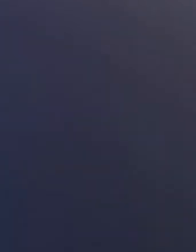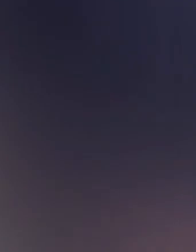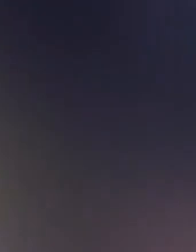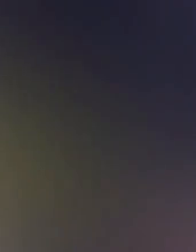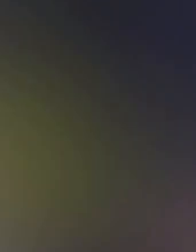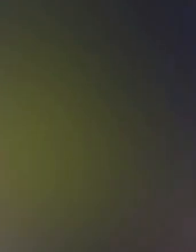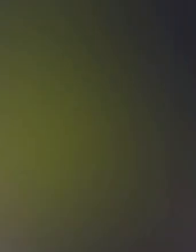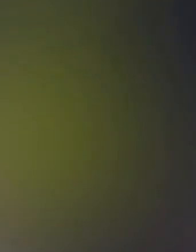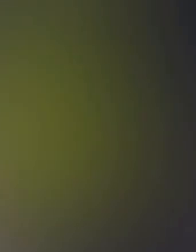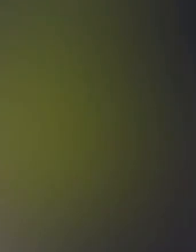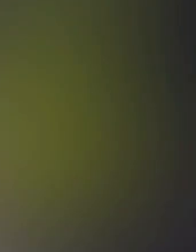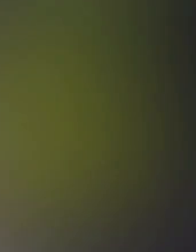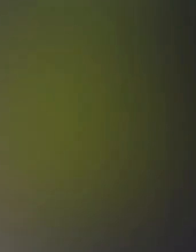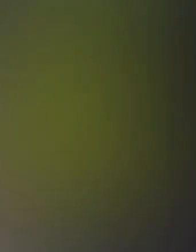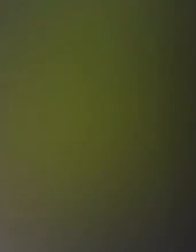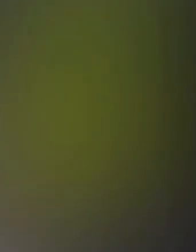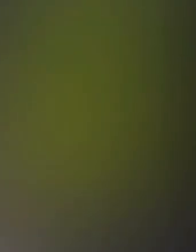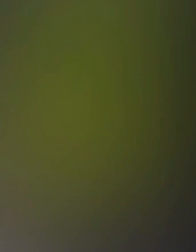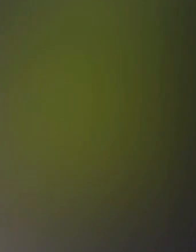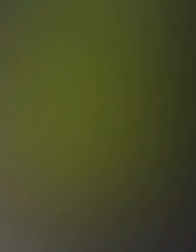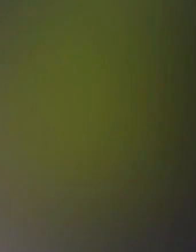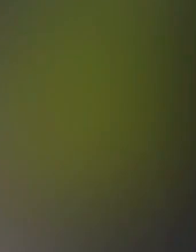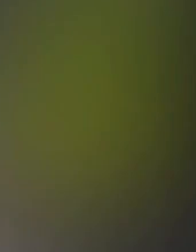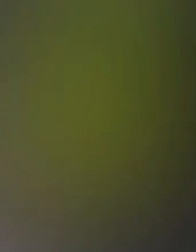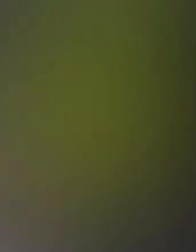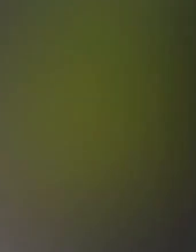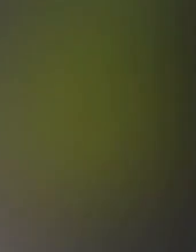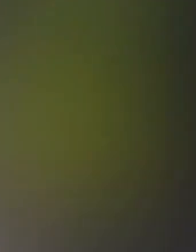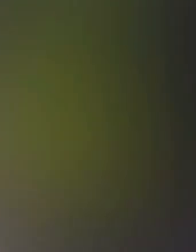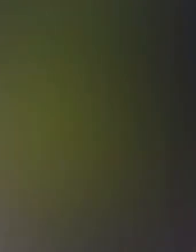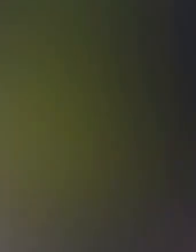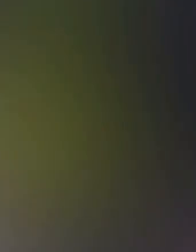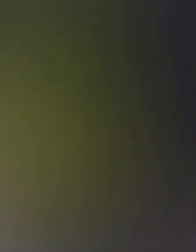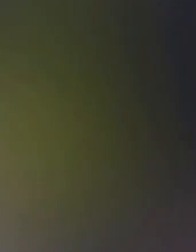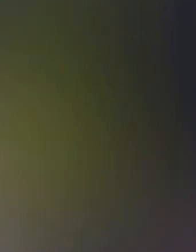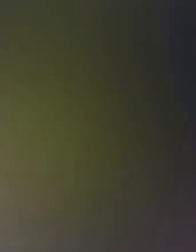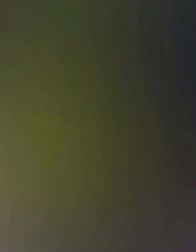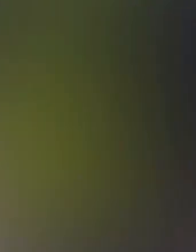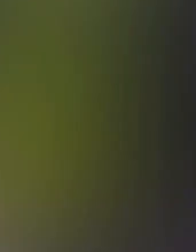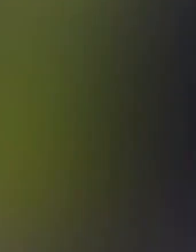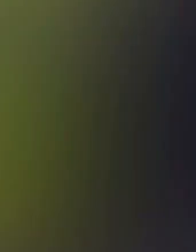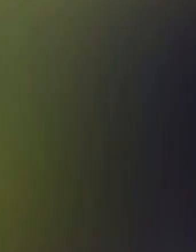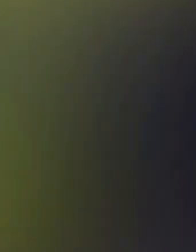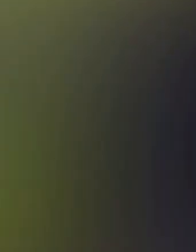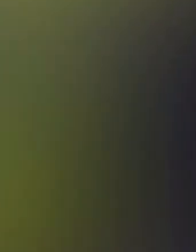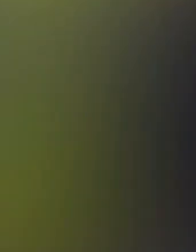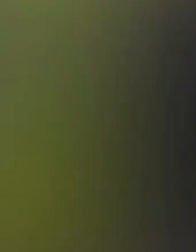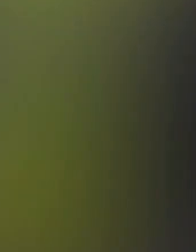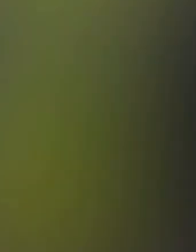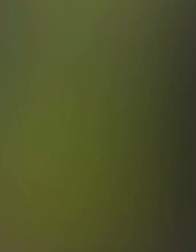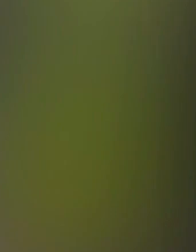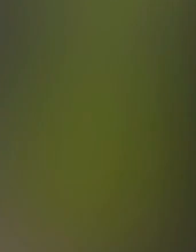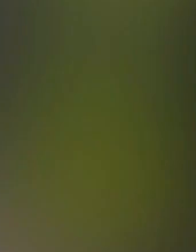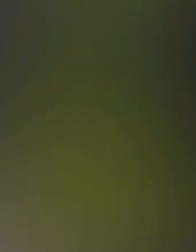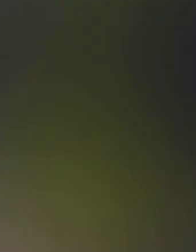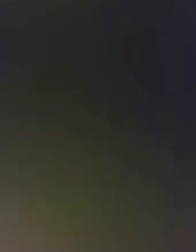Депутат отругал «КазАвтожол» и подрядчиков по строительству дороги на трех языках – казахском, русском и китайском. А на каком языке